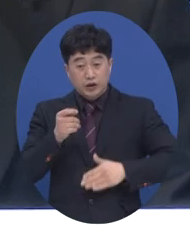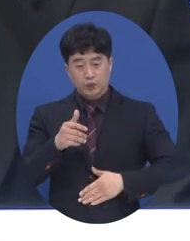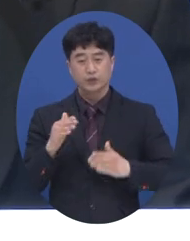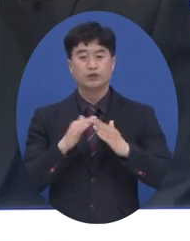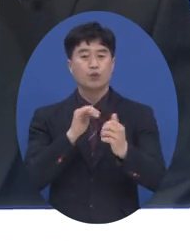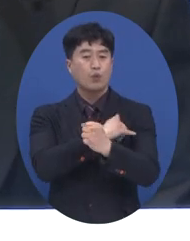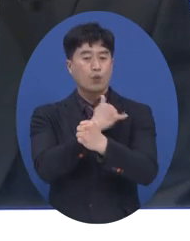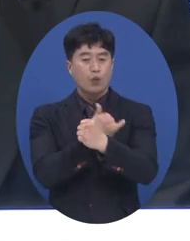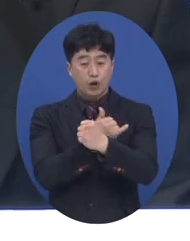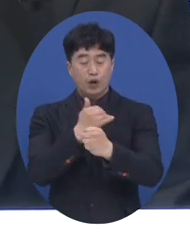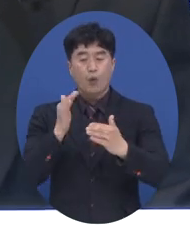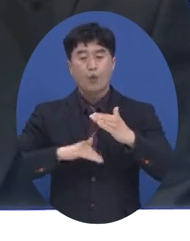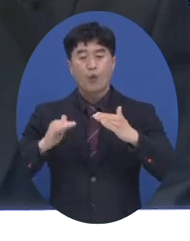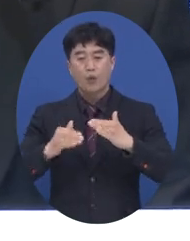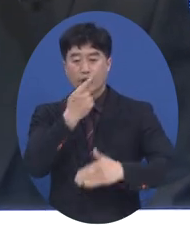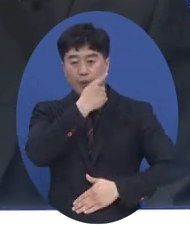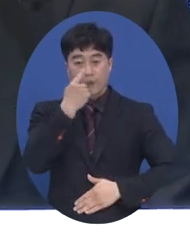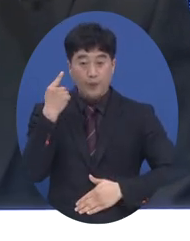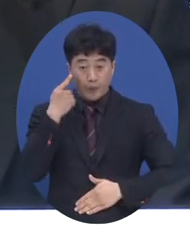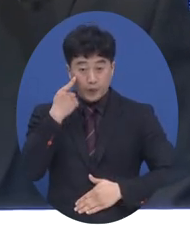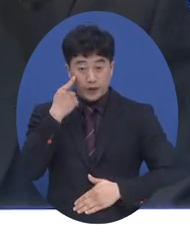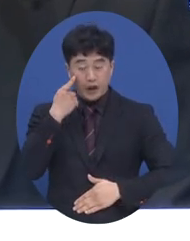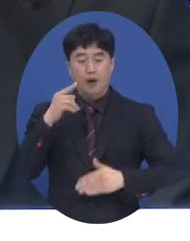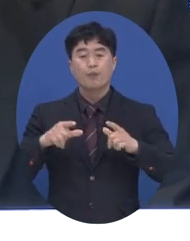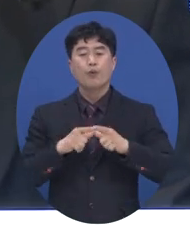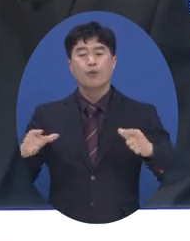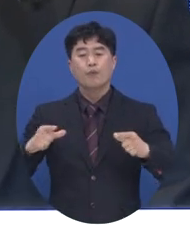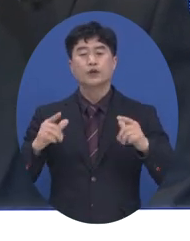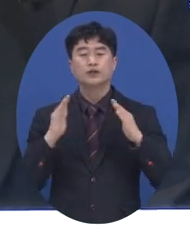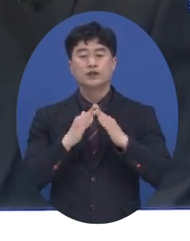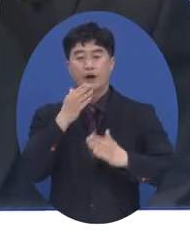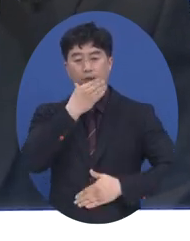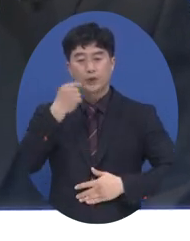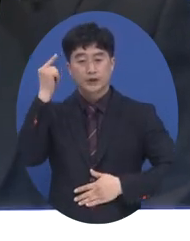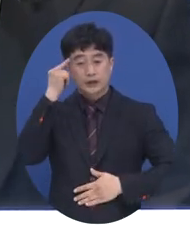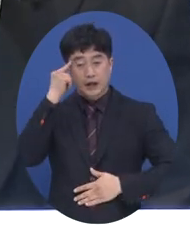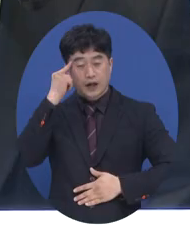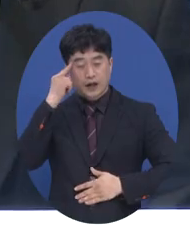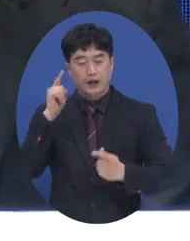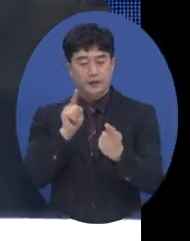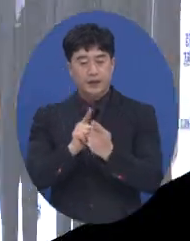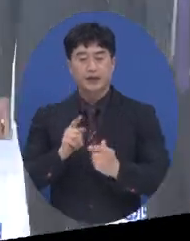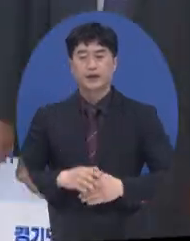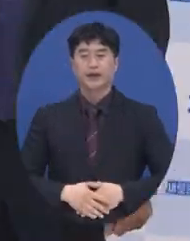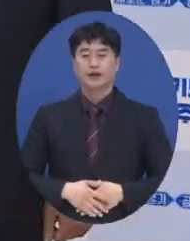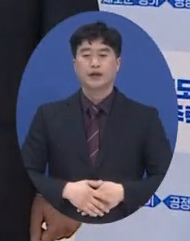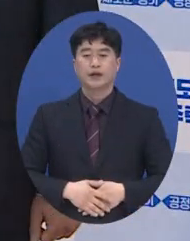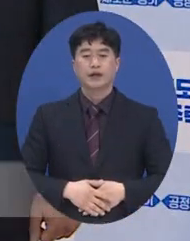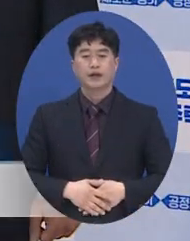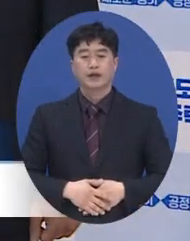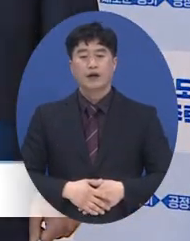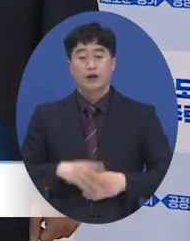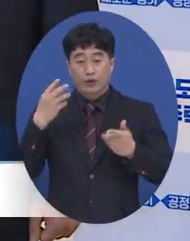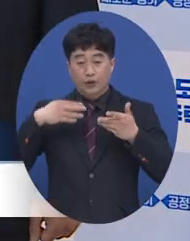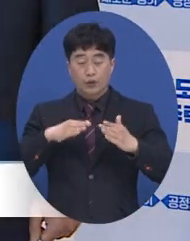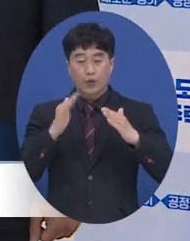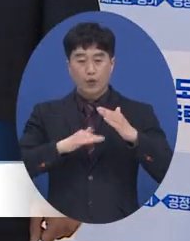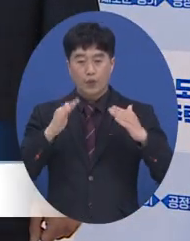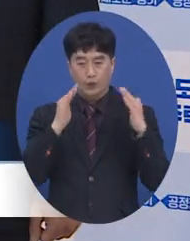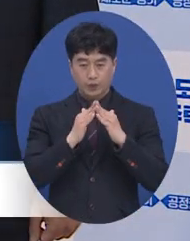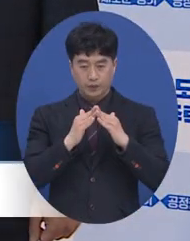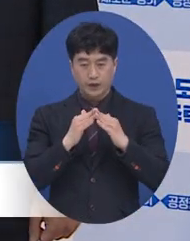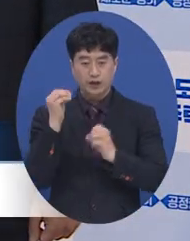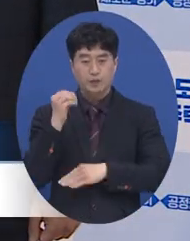주거권 역시 공공이 보장해야 한다는 보편적 주거복지 개념으로 접근합니다. 경기도의